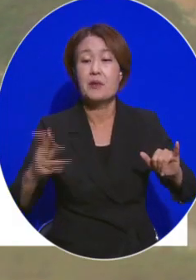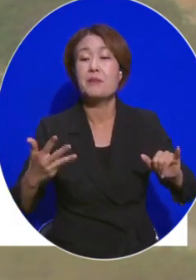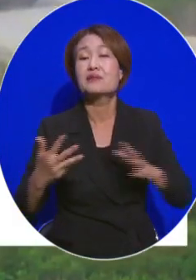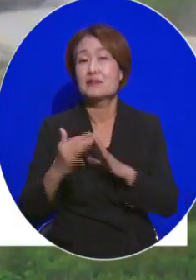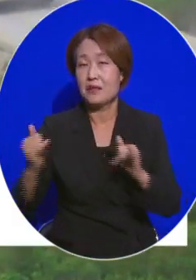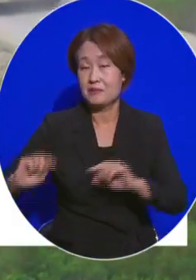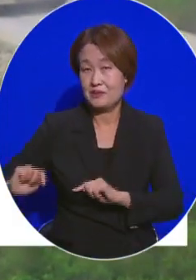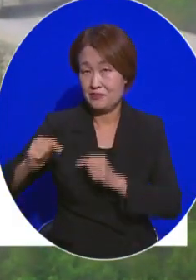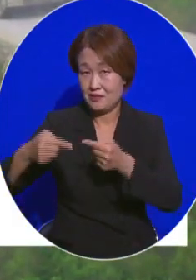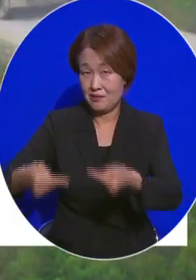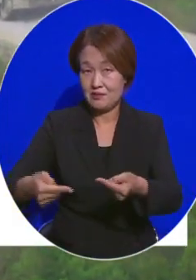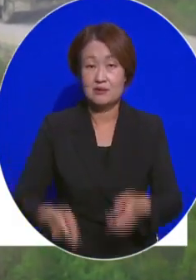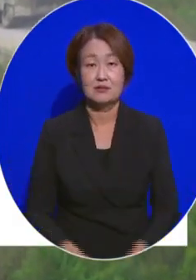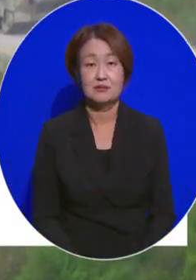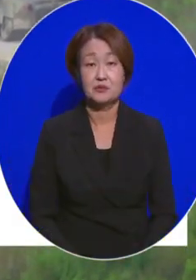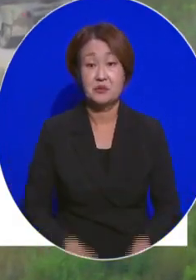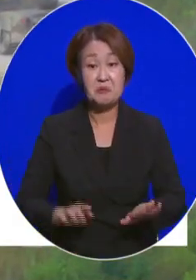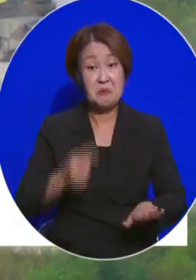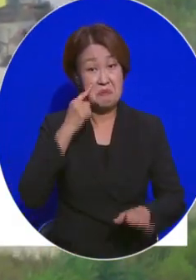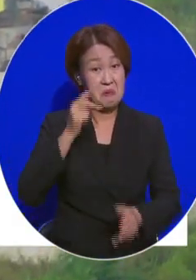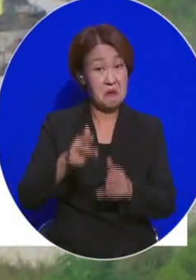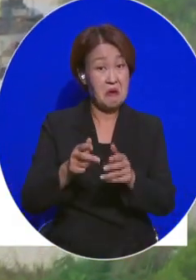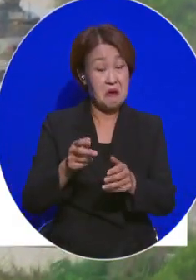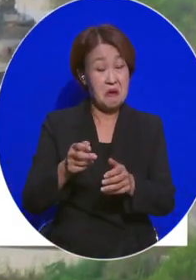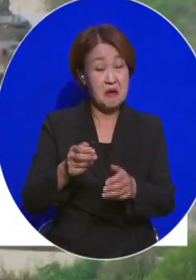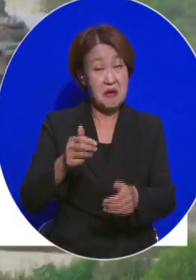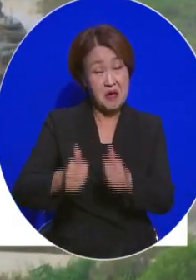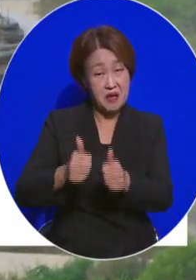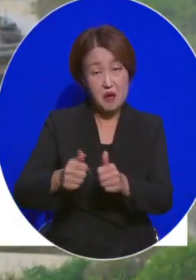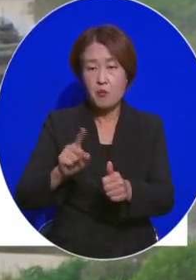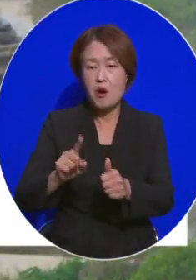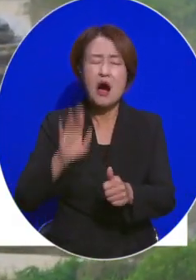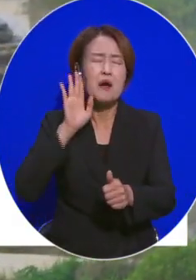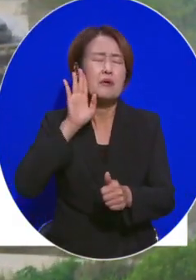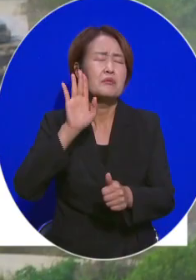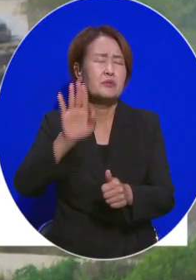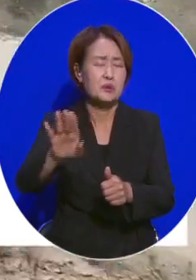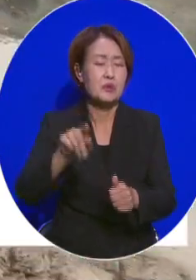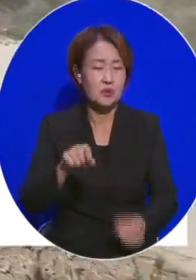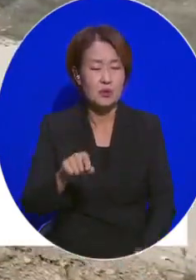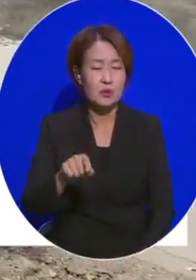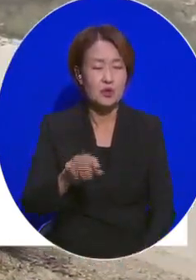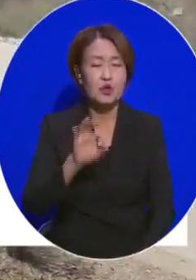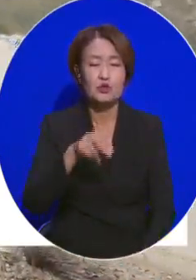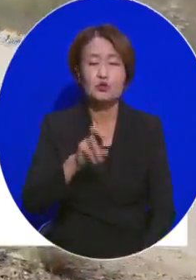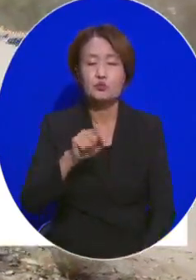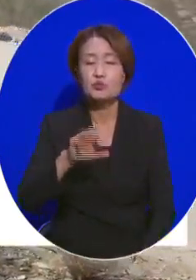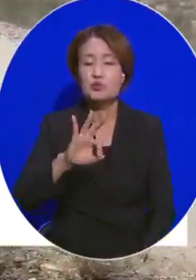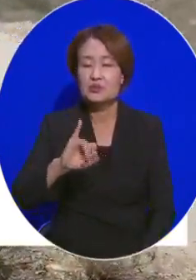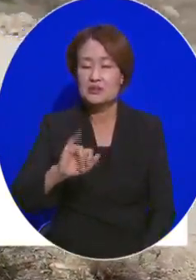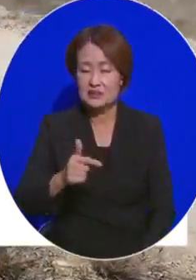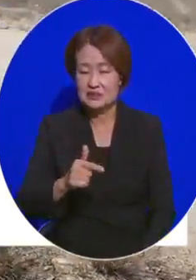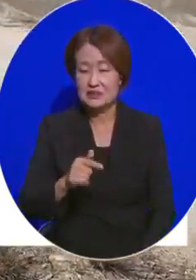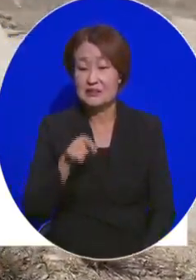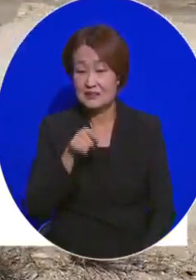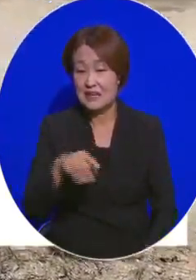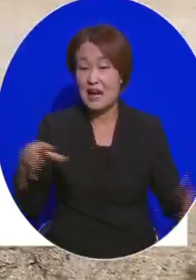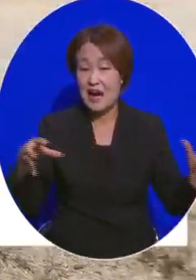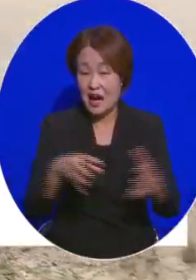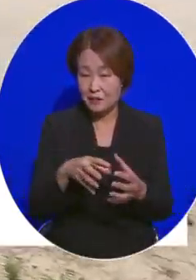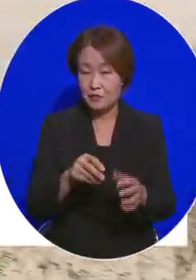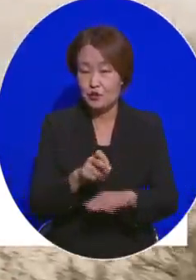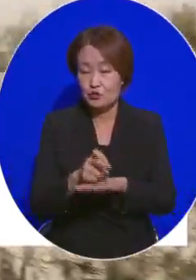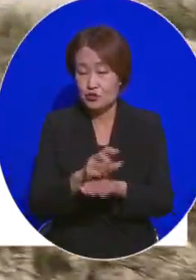참석했습니다. 특히 이번 시범에는 미래 전장의 핵심 무기체계인 유무인 복합전투체계 아미타이거를